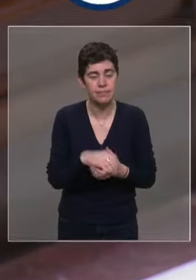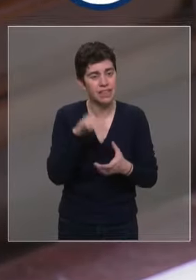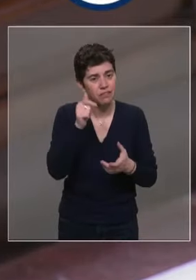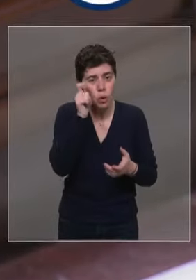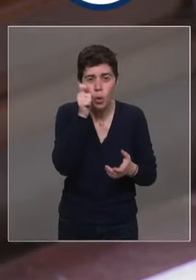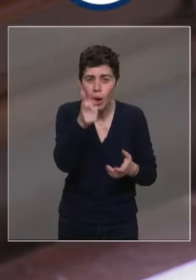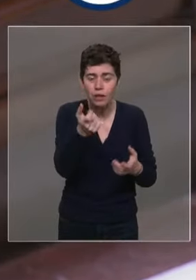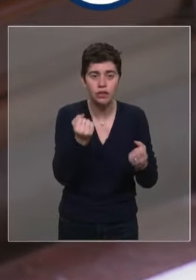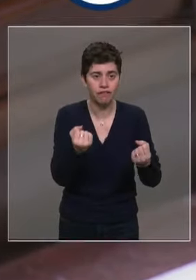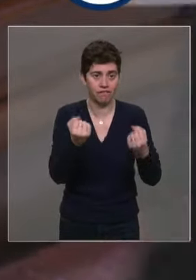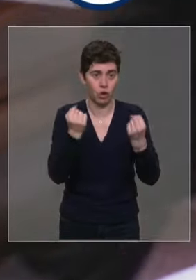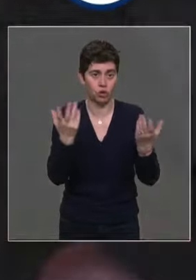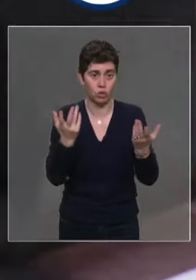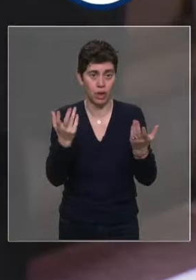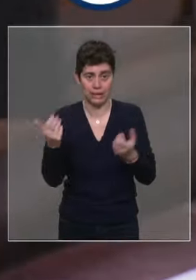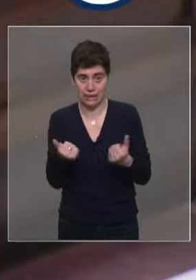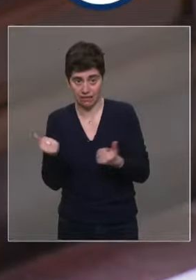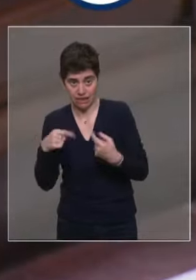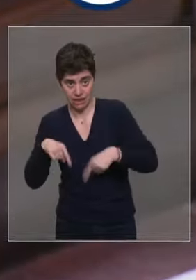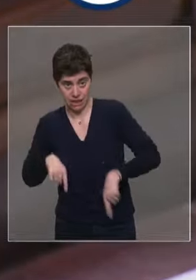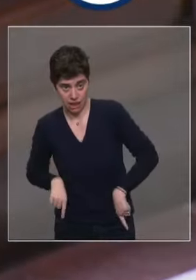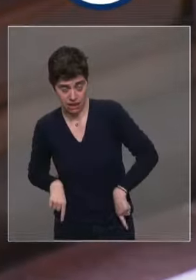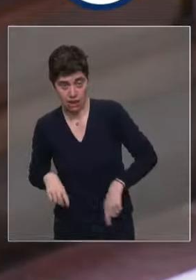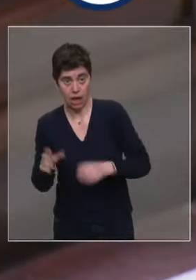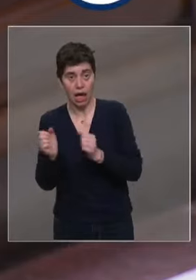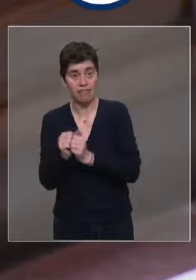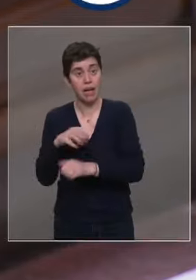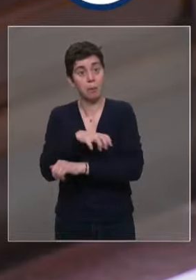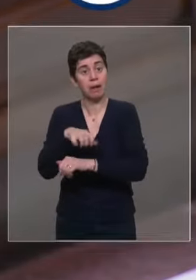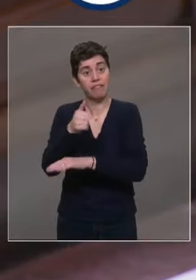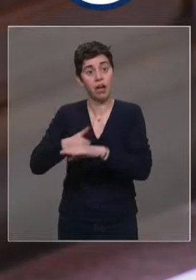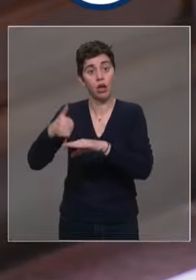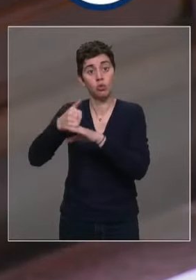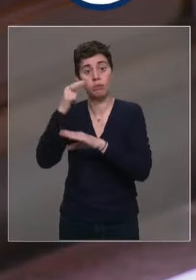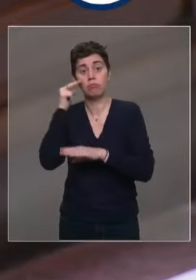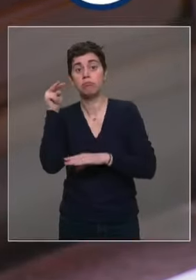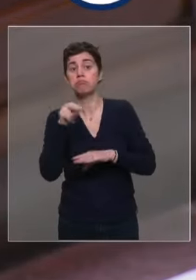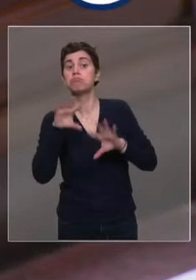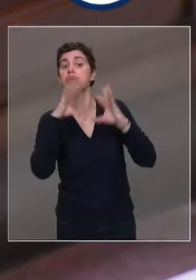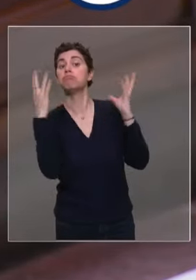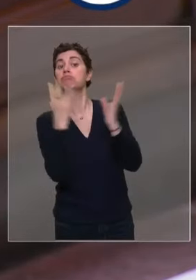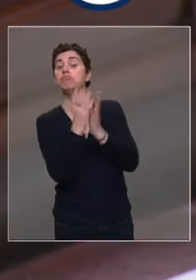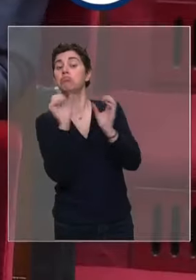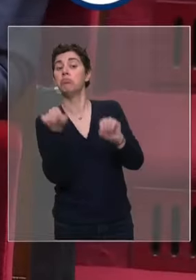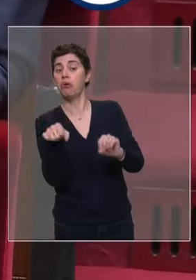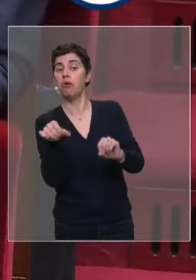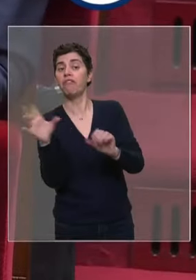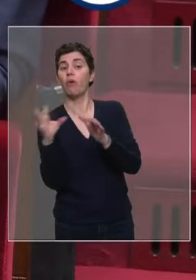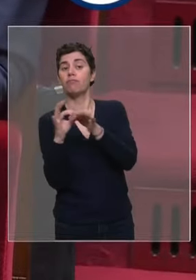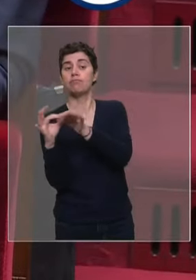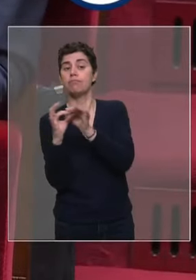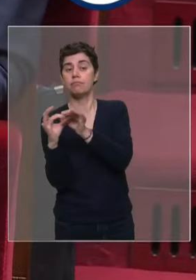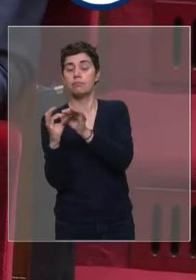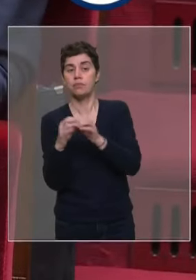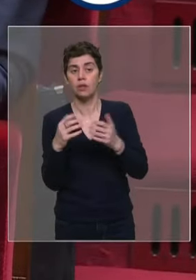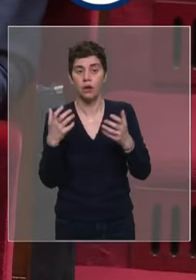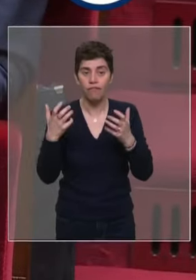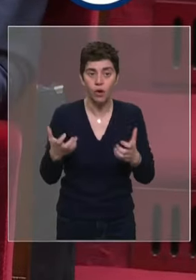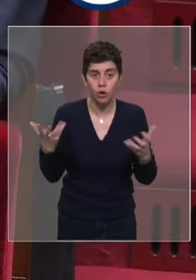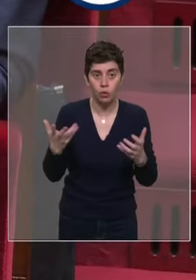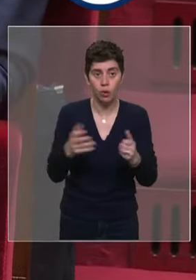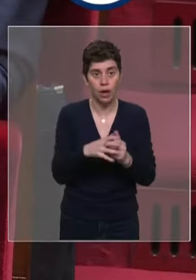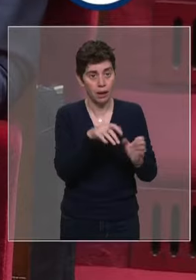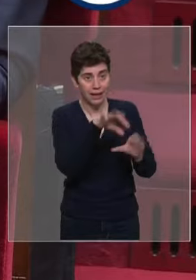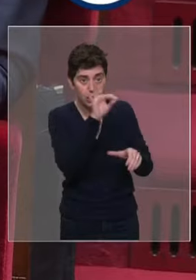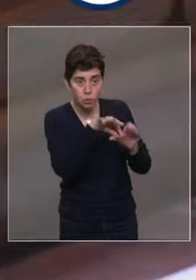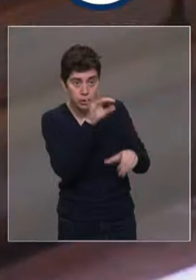forte entre les services de l'État, sous l'autorité du préfet, qui a un regard global, en ayant par ailleurs un dialogue plus en amont avec les